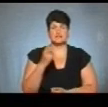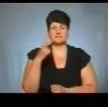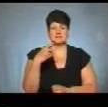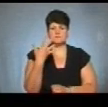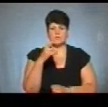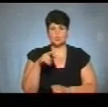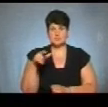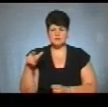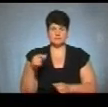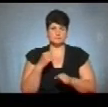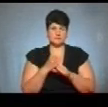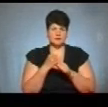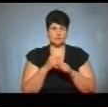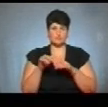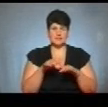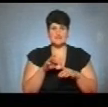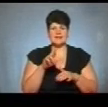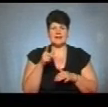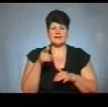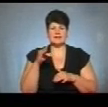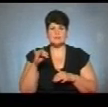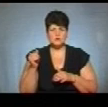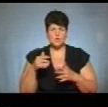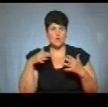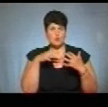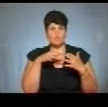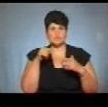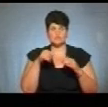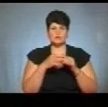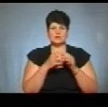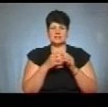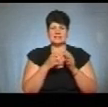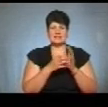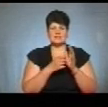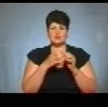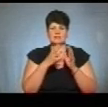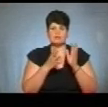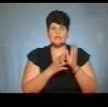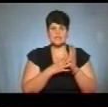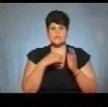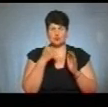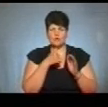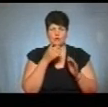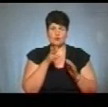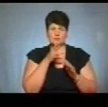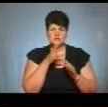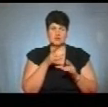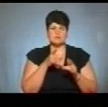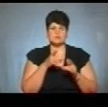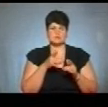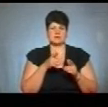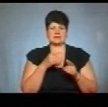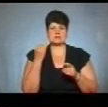Осіб відтворювали події Ягільницького бою 1919 року під час військово-історичного фестивалю «Чортківська